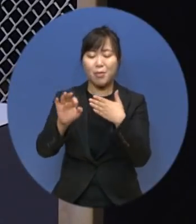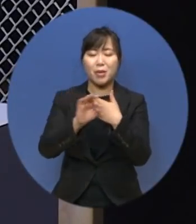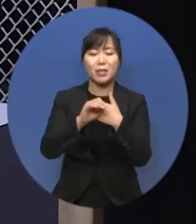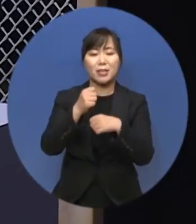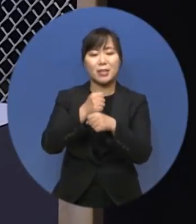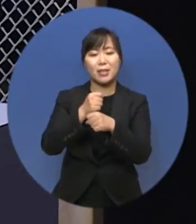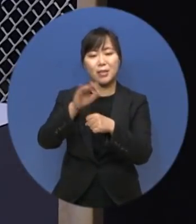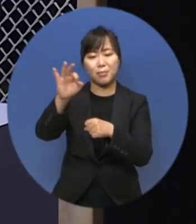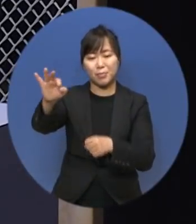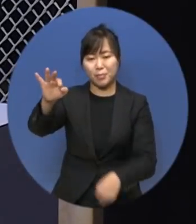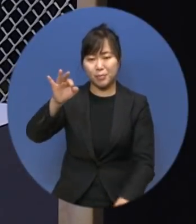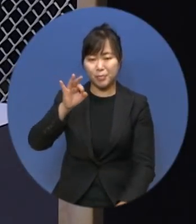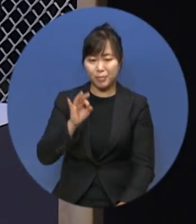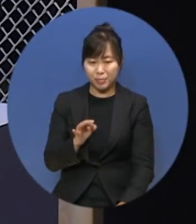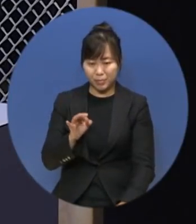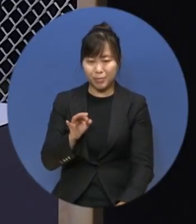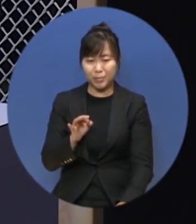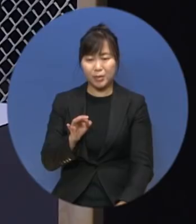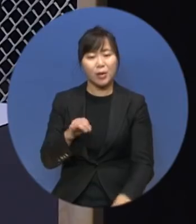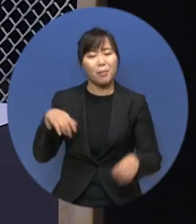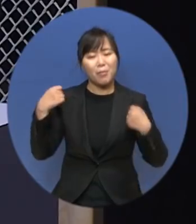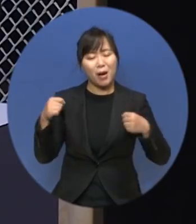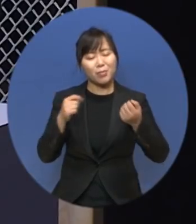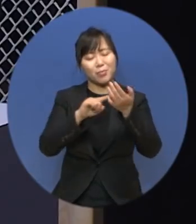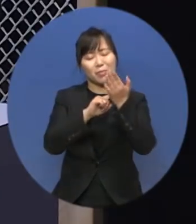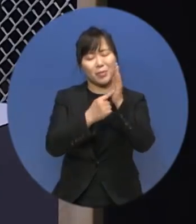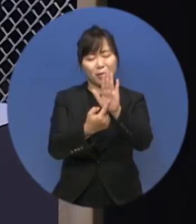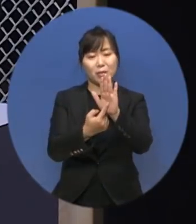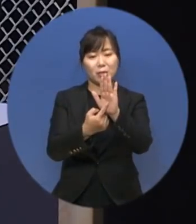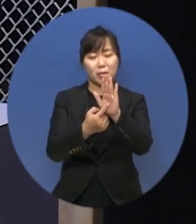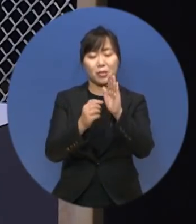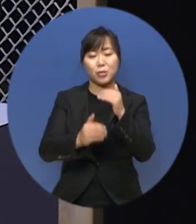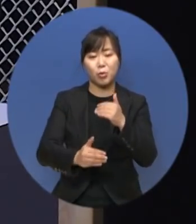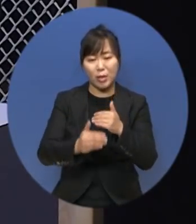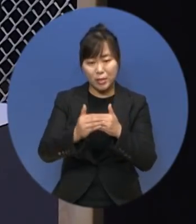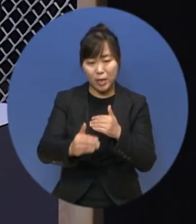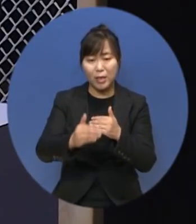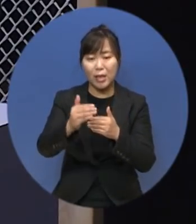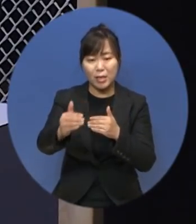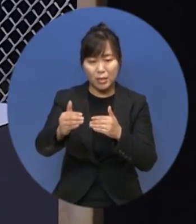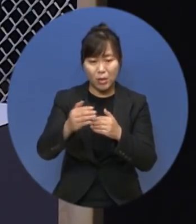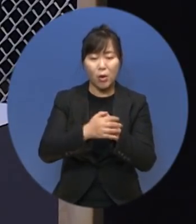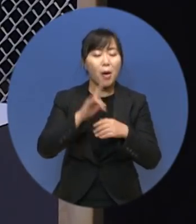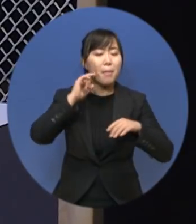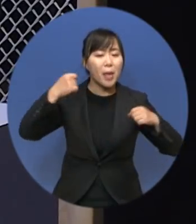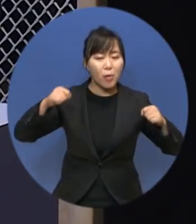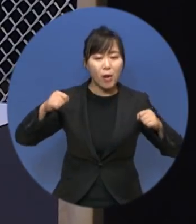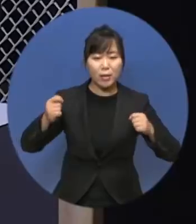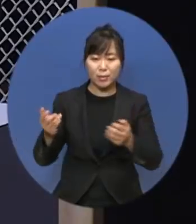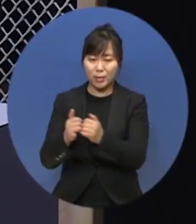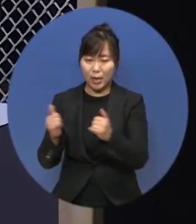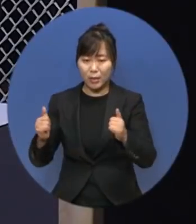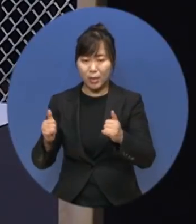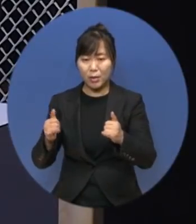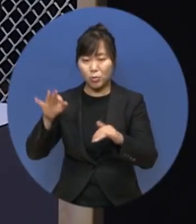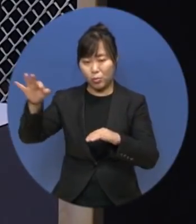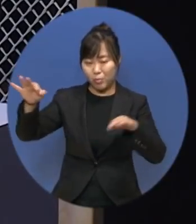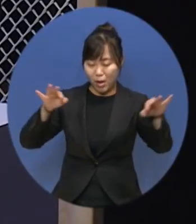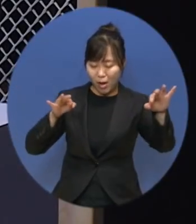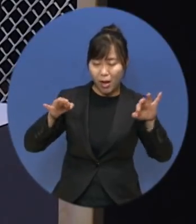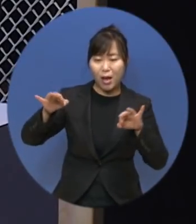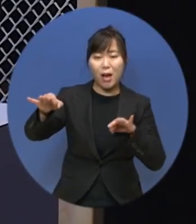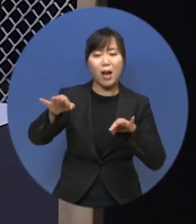채택이 되면 제작비를 지원받아서 공연을 올리고 그 과정에서 이제 배우와 스태프들이 출연료를 받게